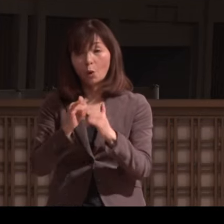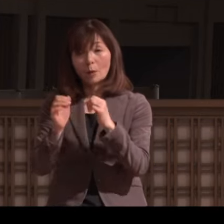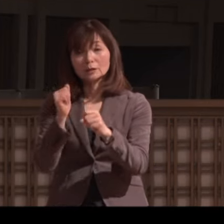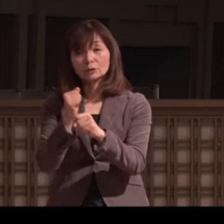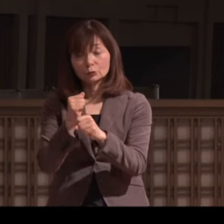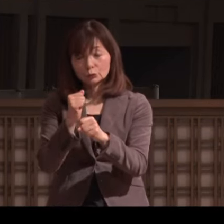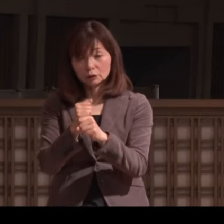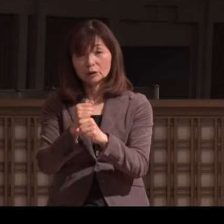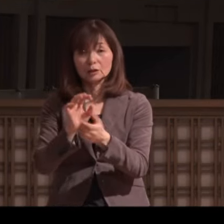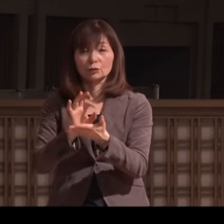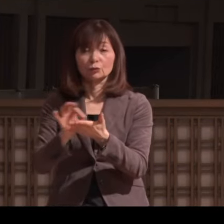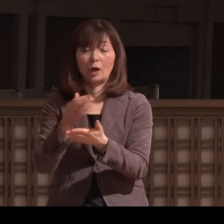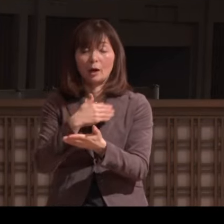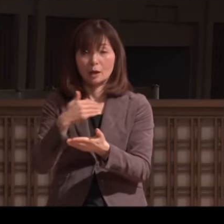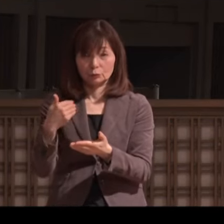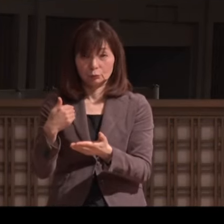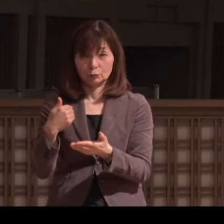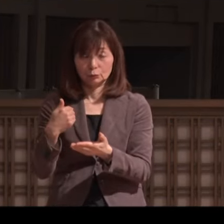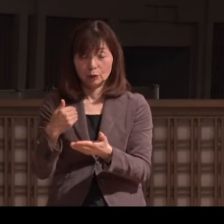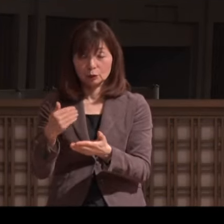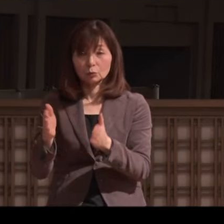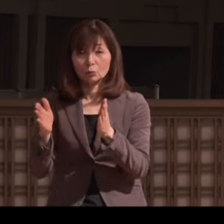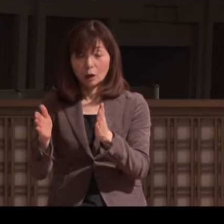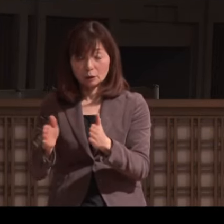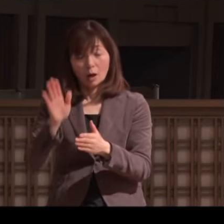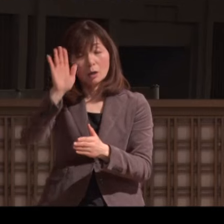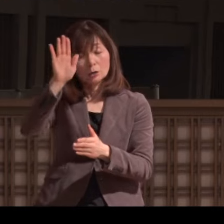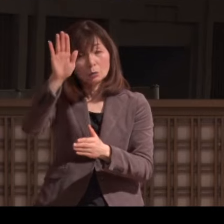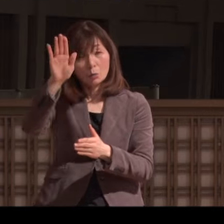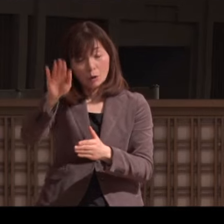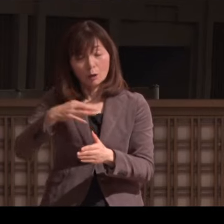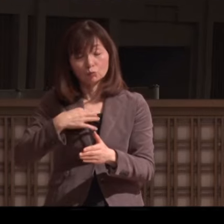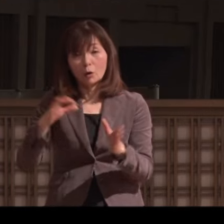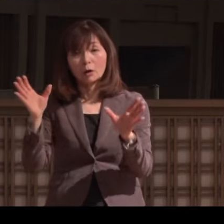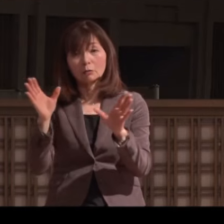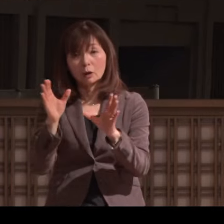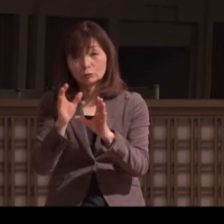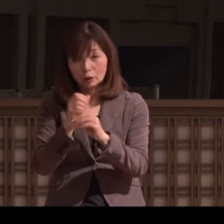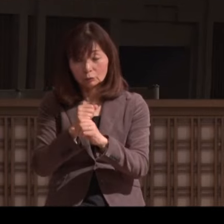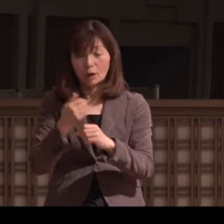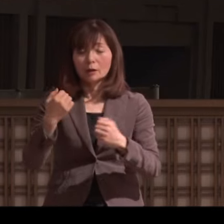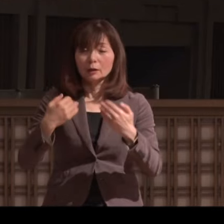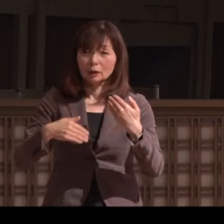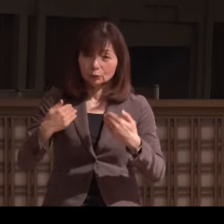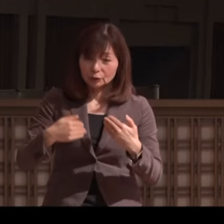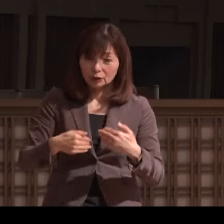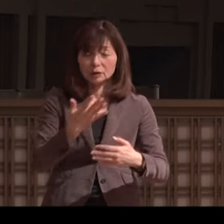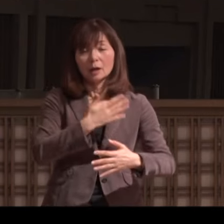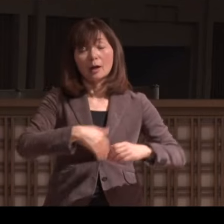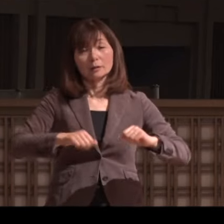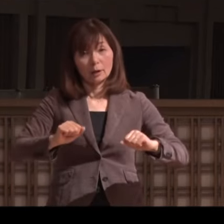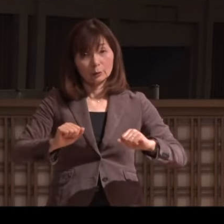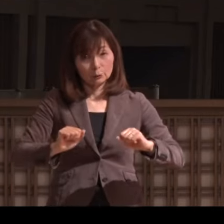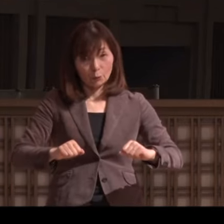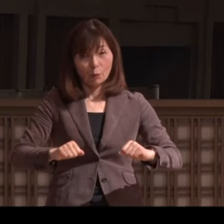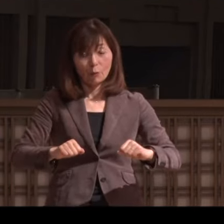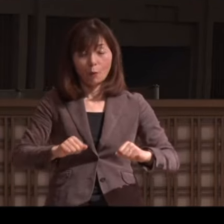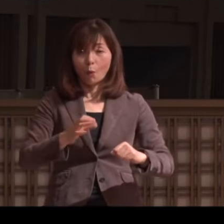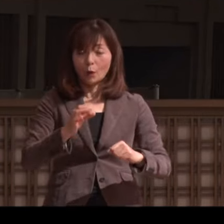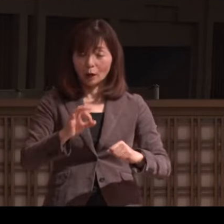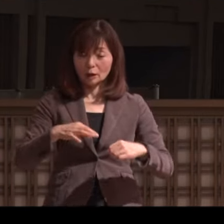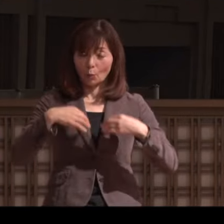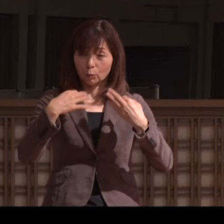ことができるわけですねでこれをやっている間に将来の不安がなくなっていくし楽しいな健康だなってなっていくしお金もあんまり